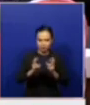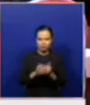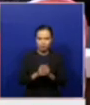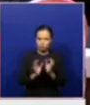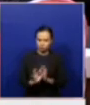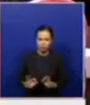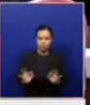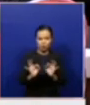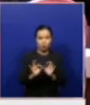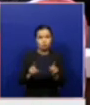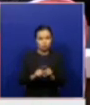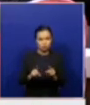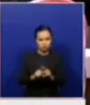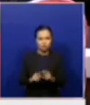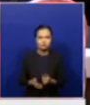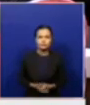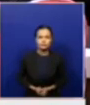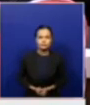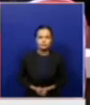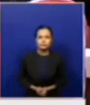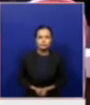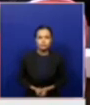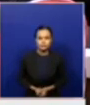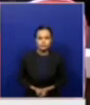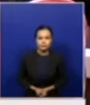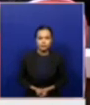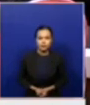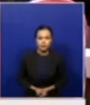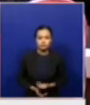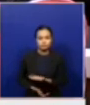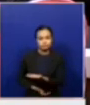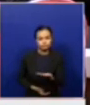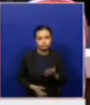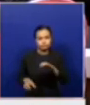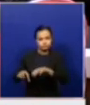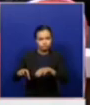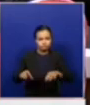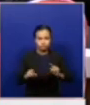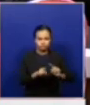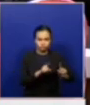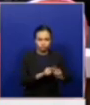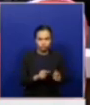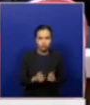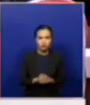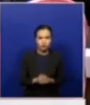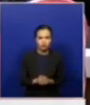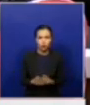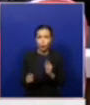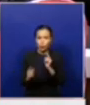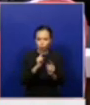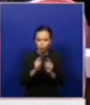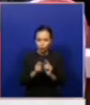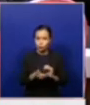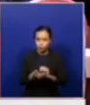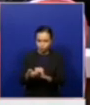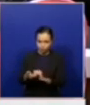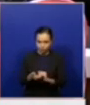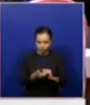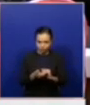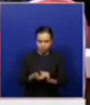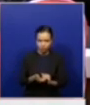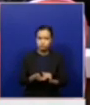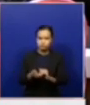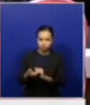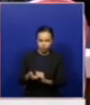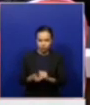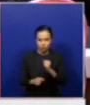ไม่แพ้กันก็คือเราทุกภาคส่วนต้องหันหน้าเข้าหากันร่วมมือกันสร้